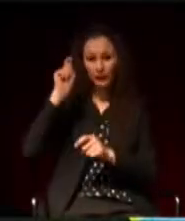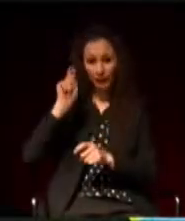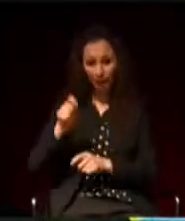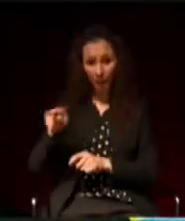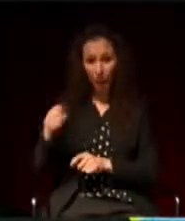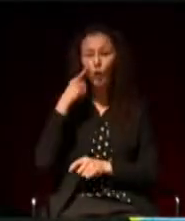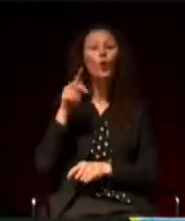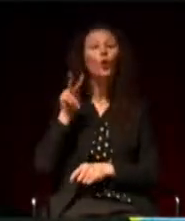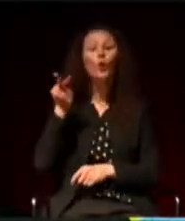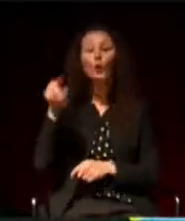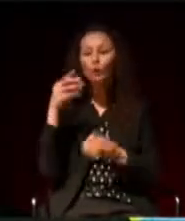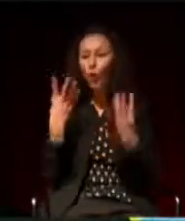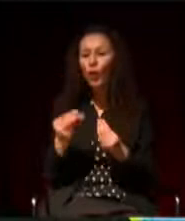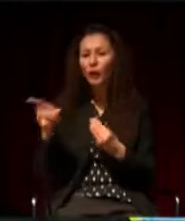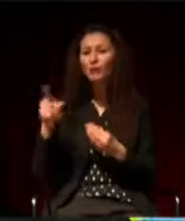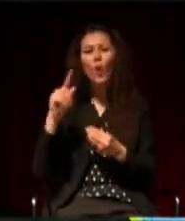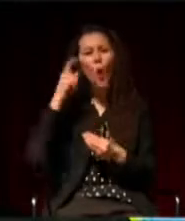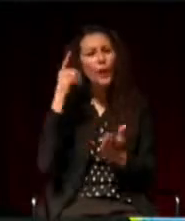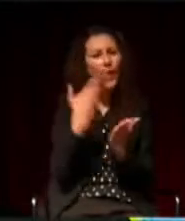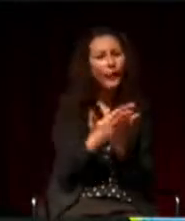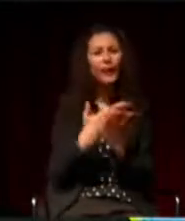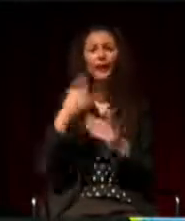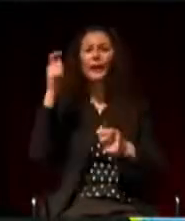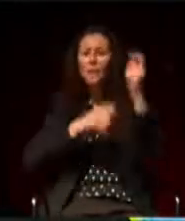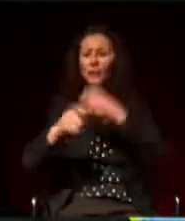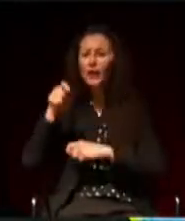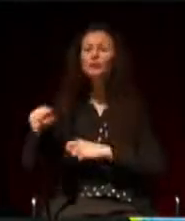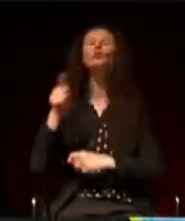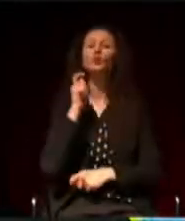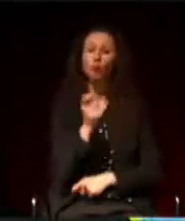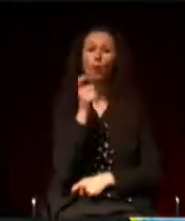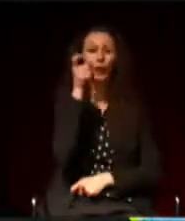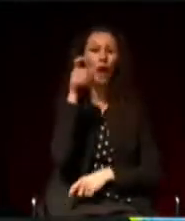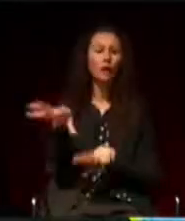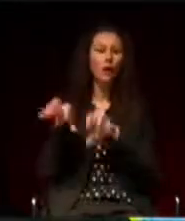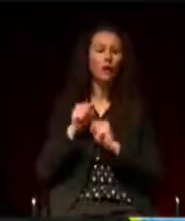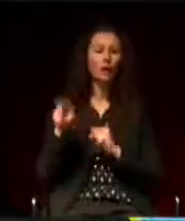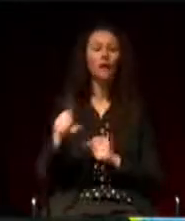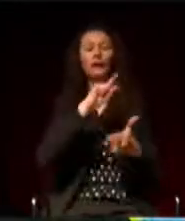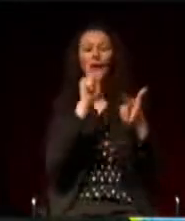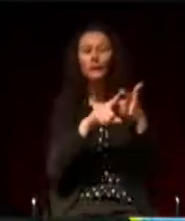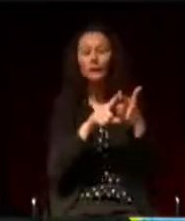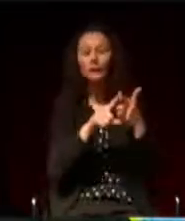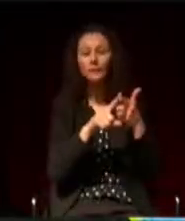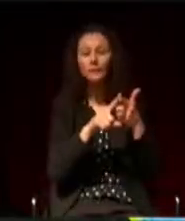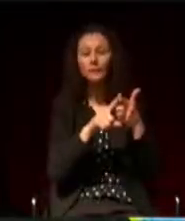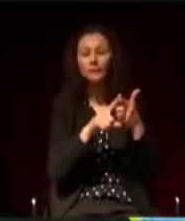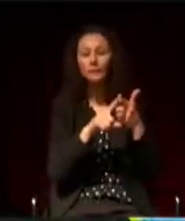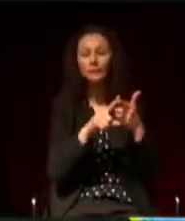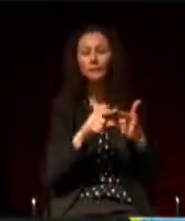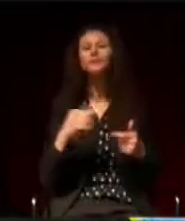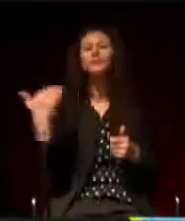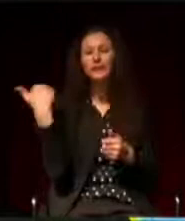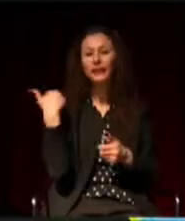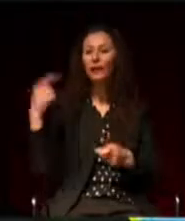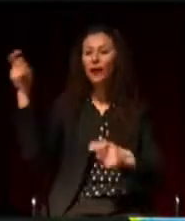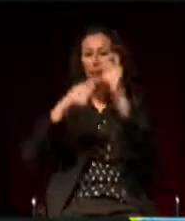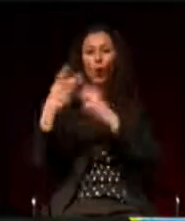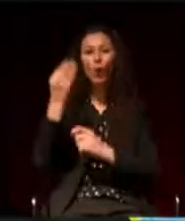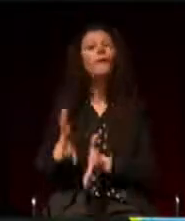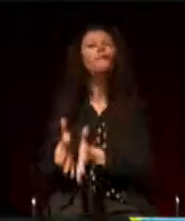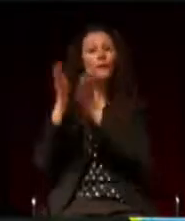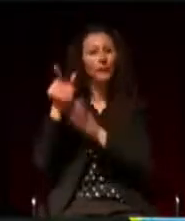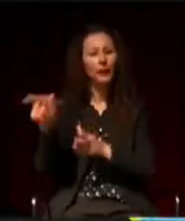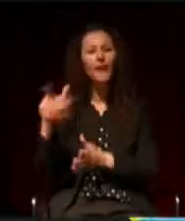durumunda ulaşılan sonuçların ve önerilerin yapılaşma sürecinde dikkate alınması zorunludur. 2. Yeni yapılacak